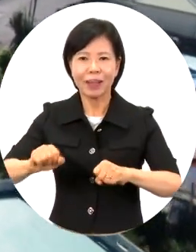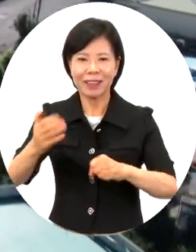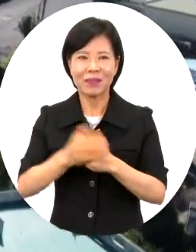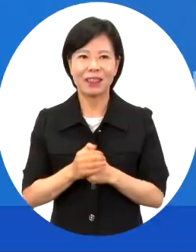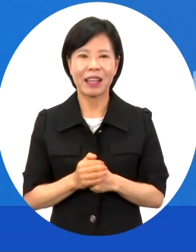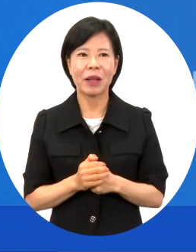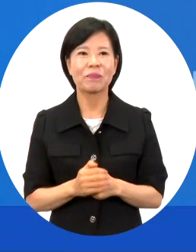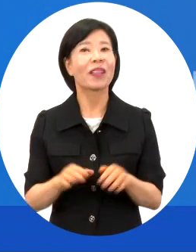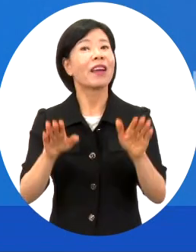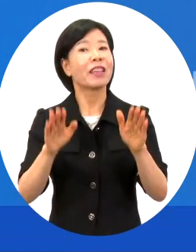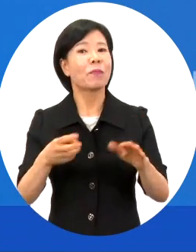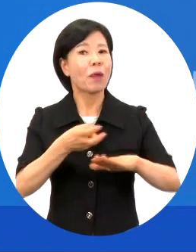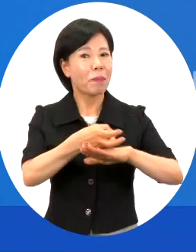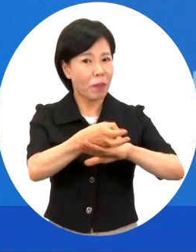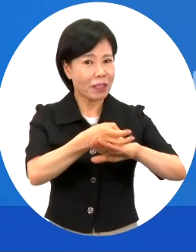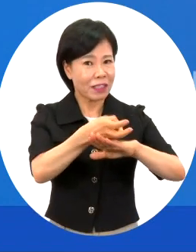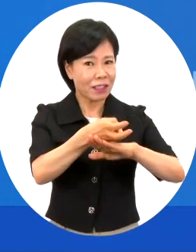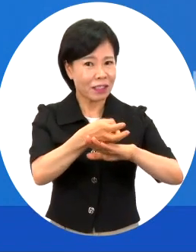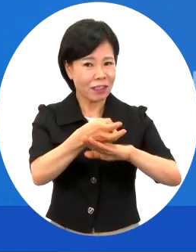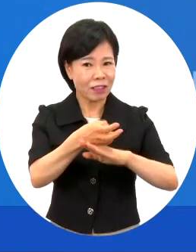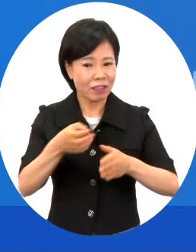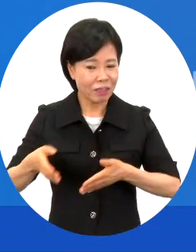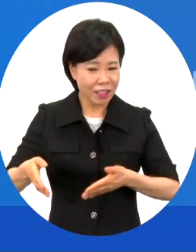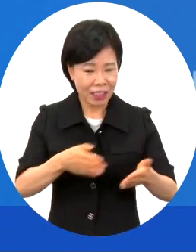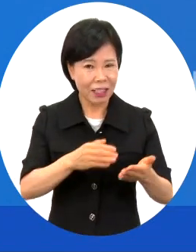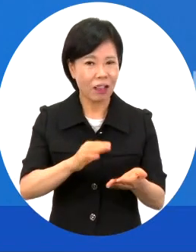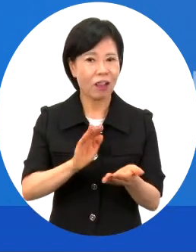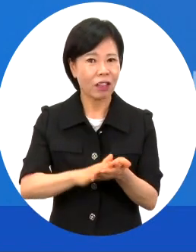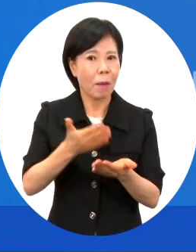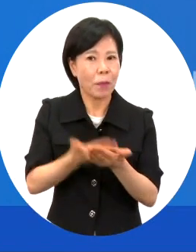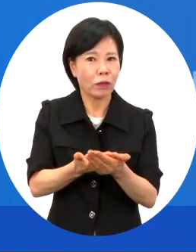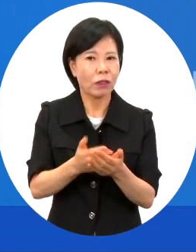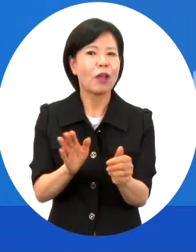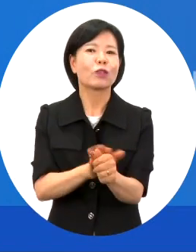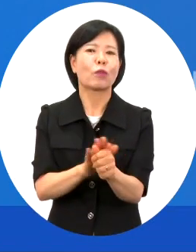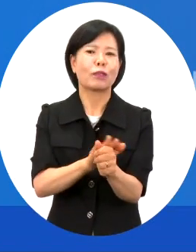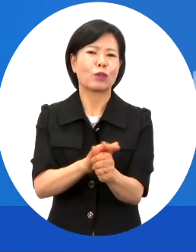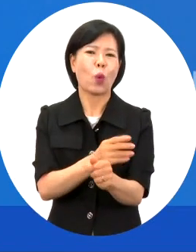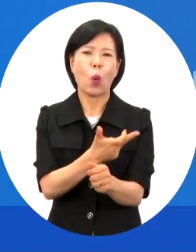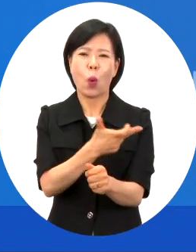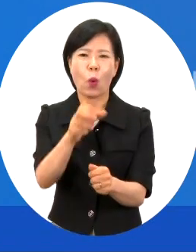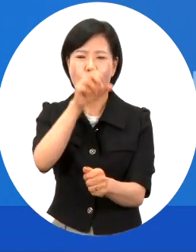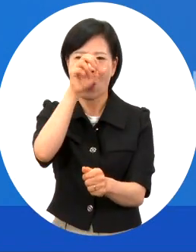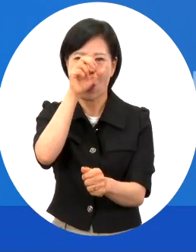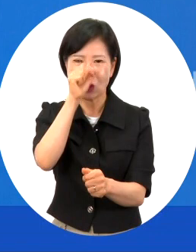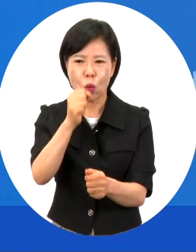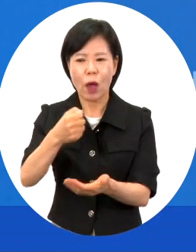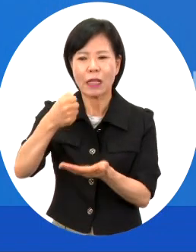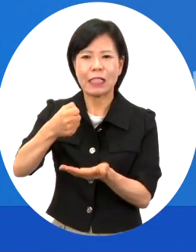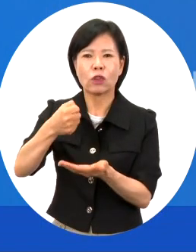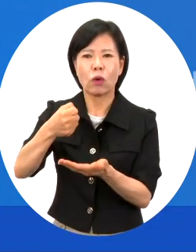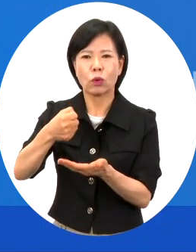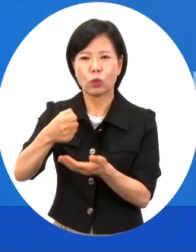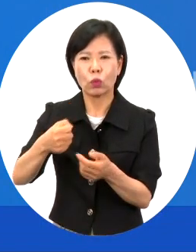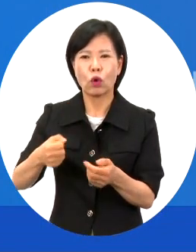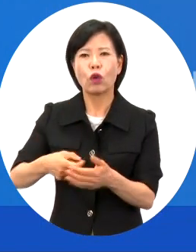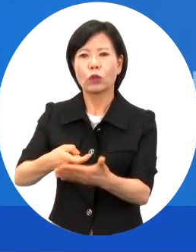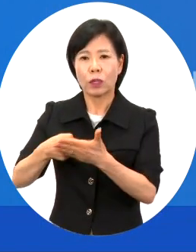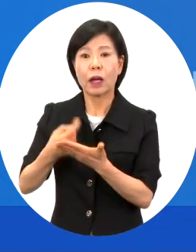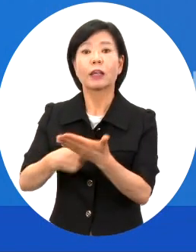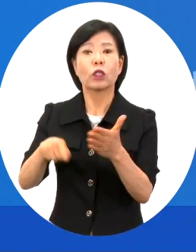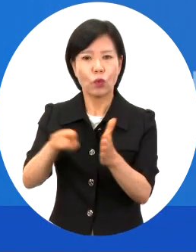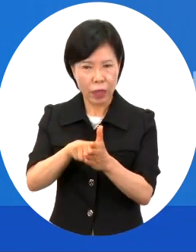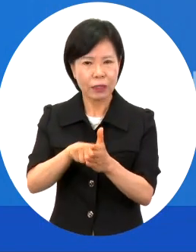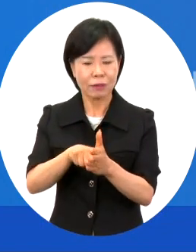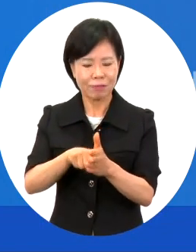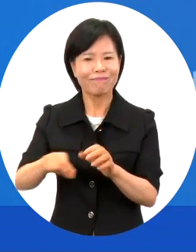예상됩니다. 이번 버스 노선 개편은 대중교통 서비스의 질을 높이고 동시에 재정 건전성을 확보하기 위한